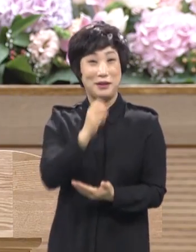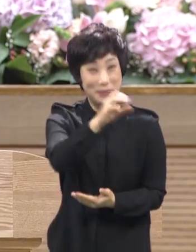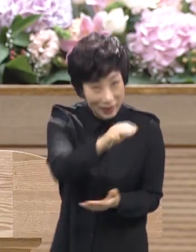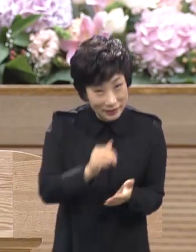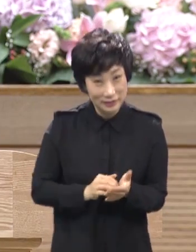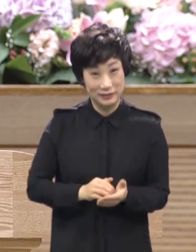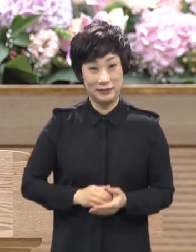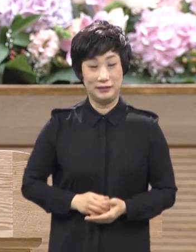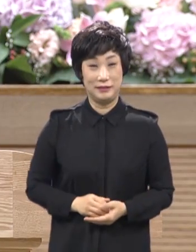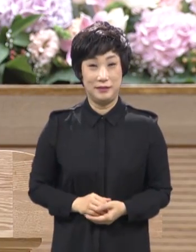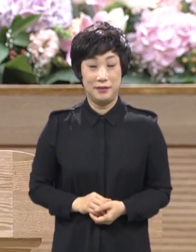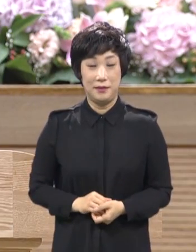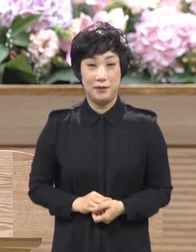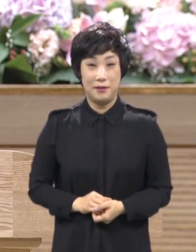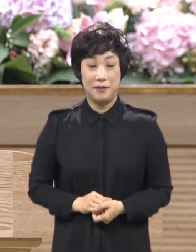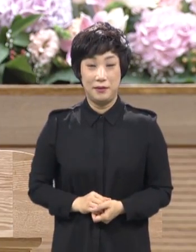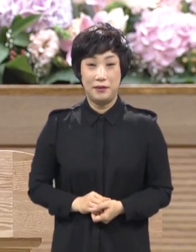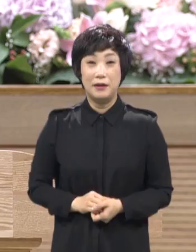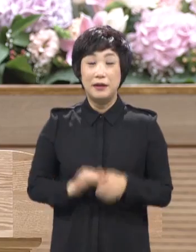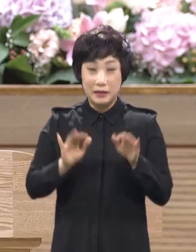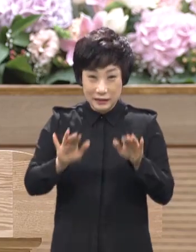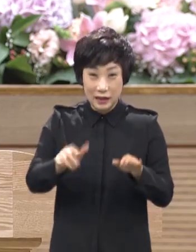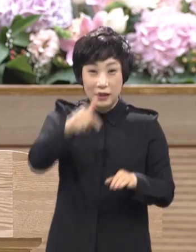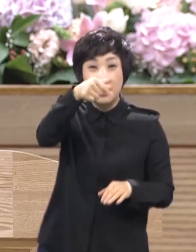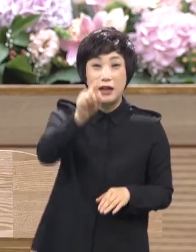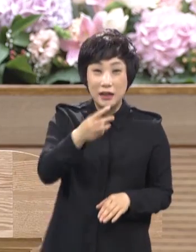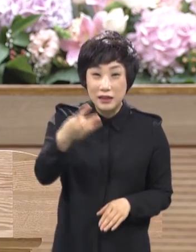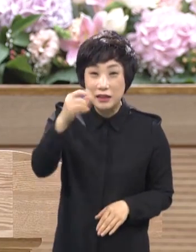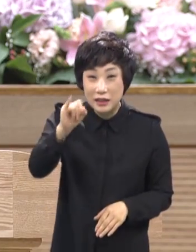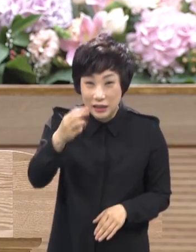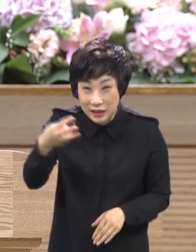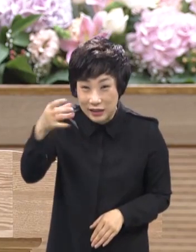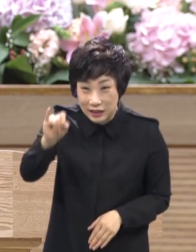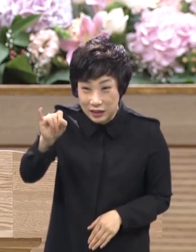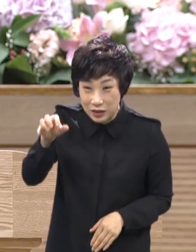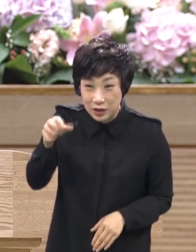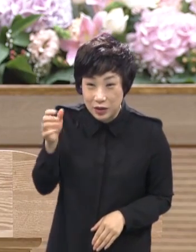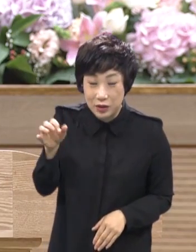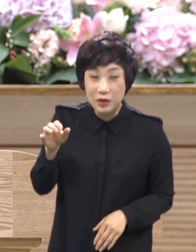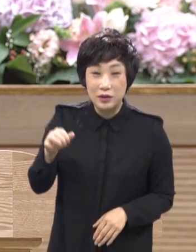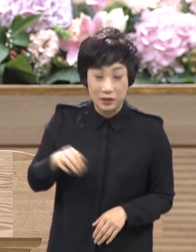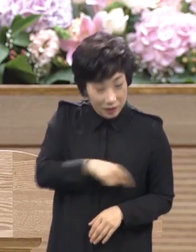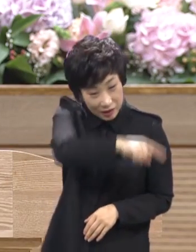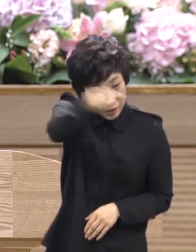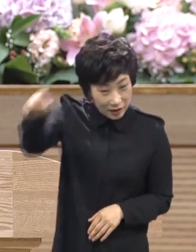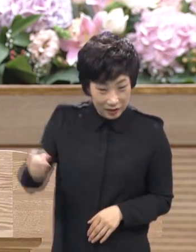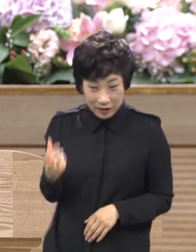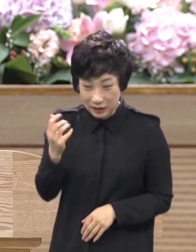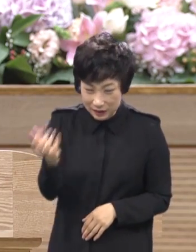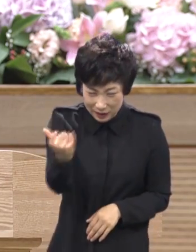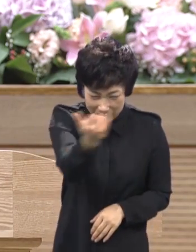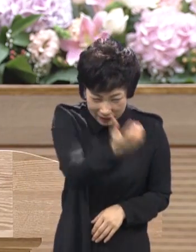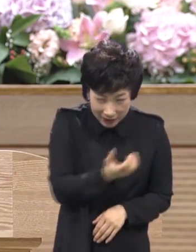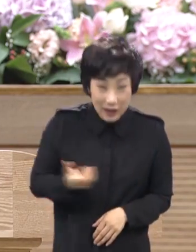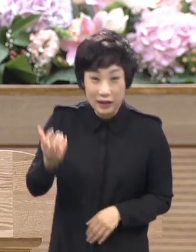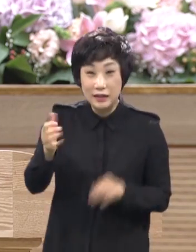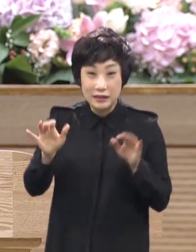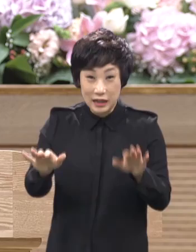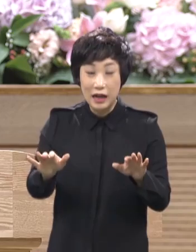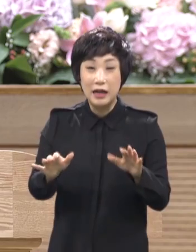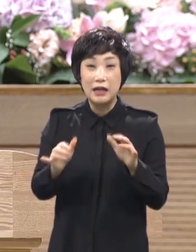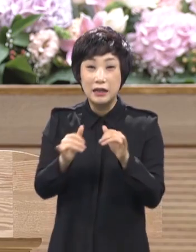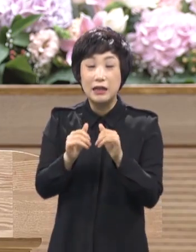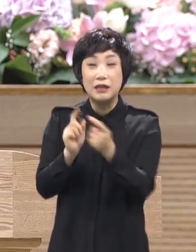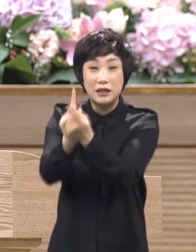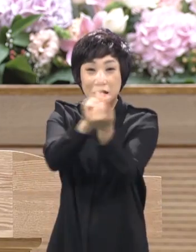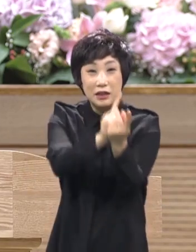하시고 이에 온 갈릴리에 다니시면서 사람을